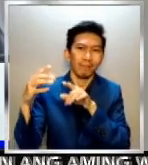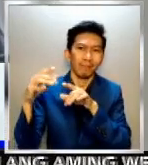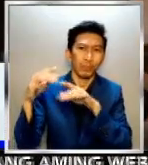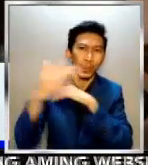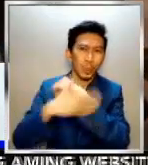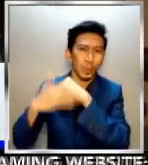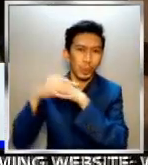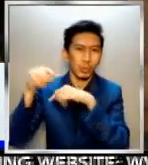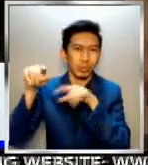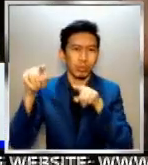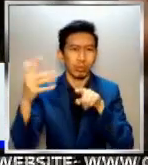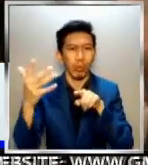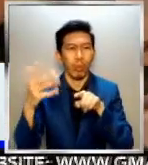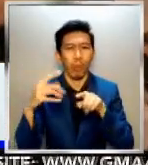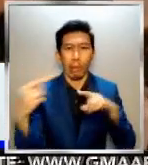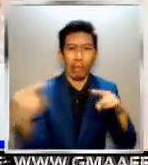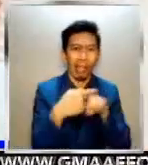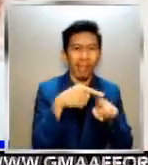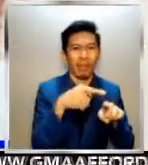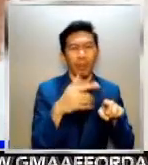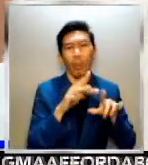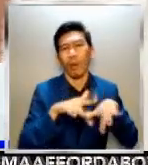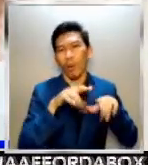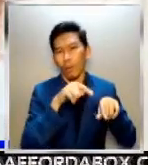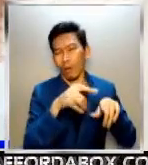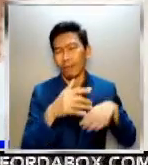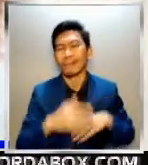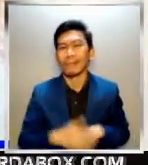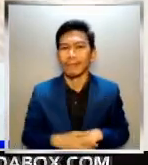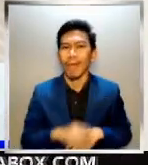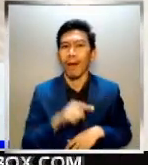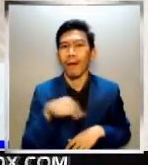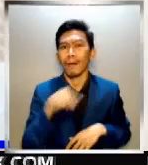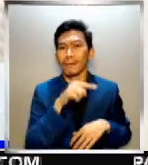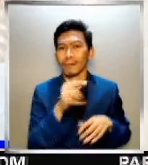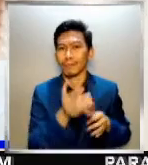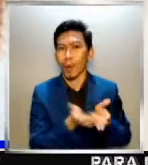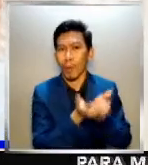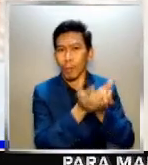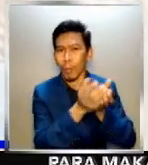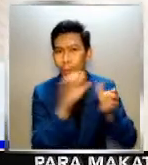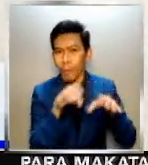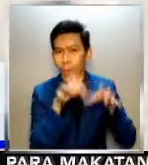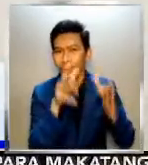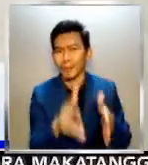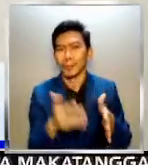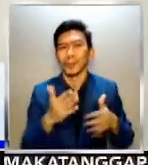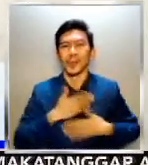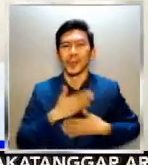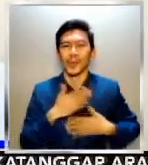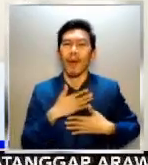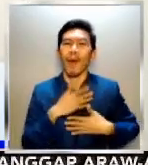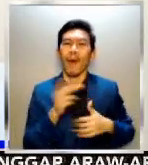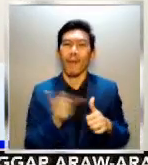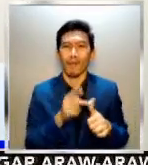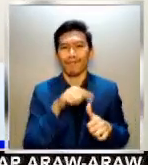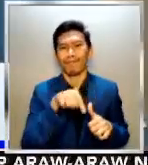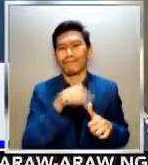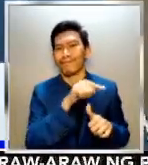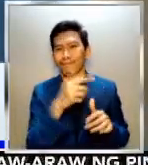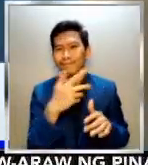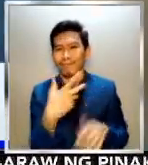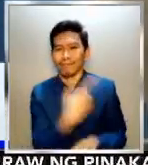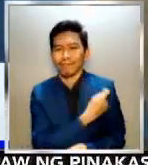sana. Ikinatuwa ng mga seafarer ang pagbibigay prioridad sa kanila sa bakuna. Merong vaccine na